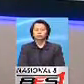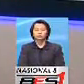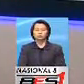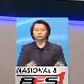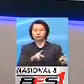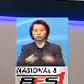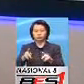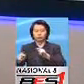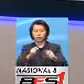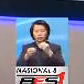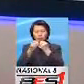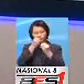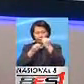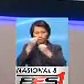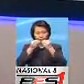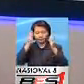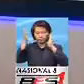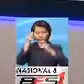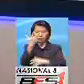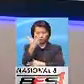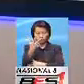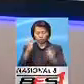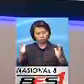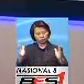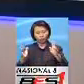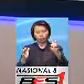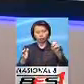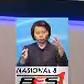Pelan Tindakan Pemakanan Kebangsaan Malaysia Ketiga bagi tempoh